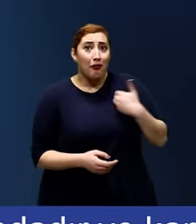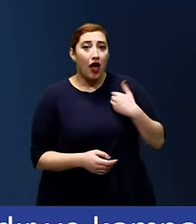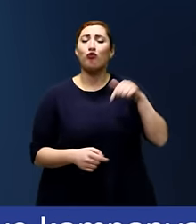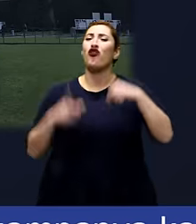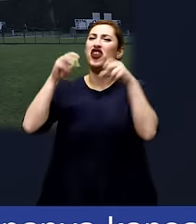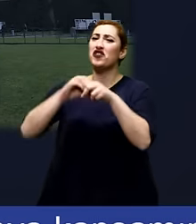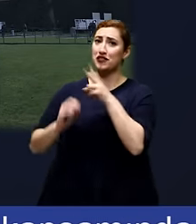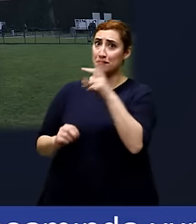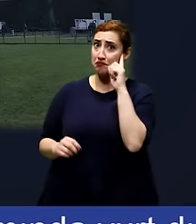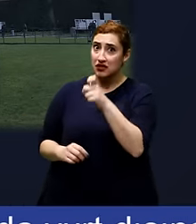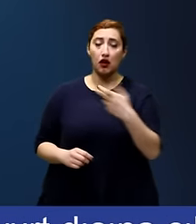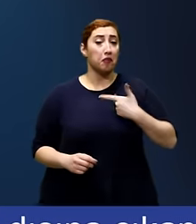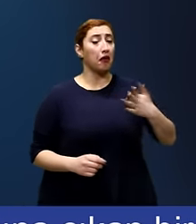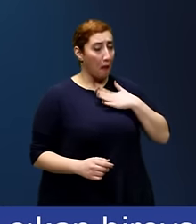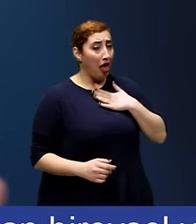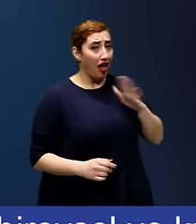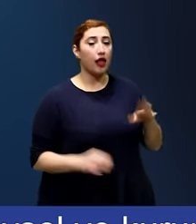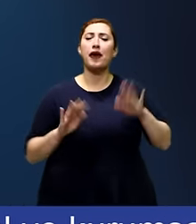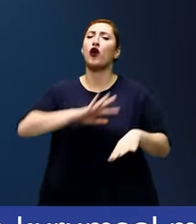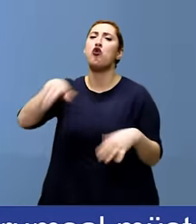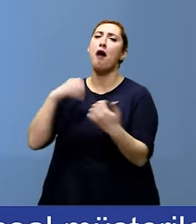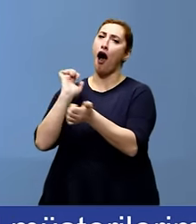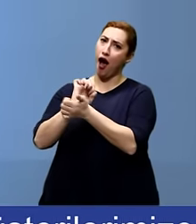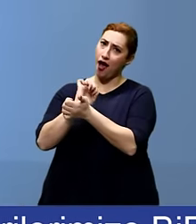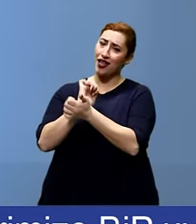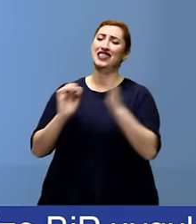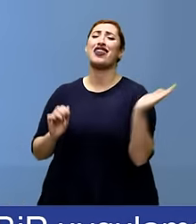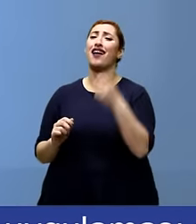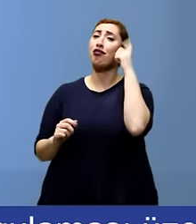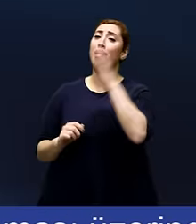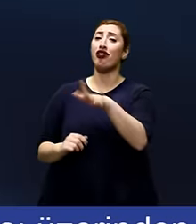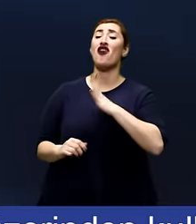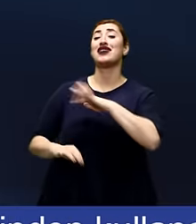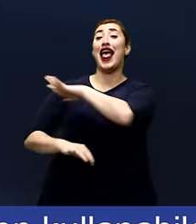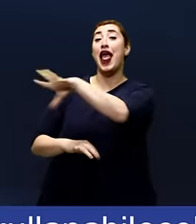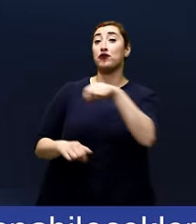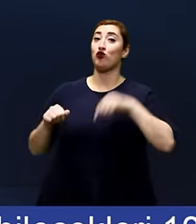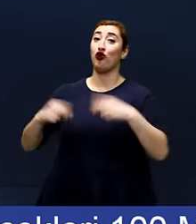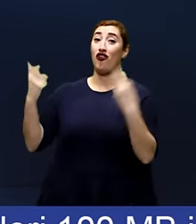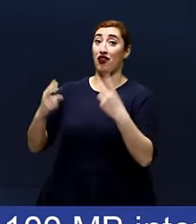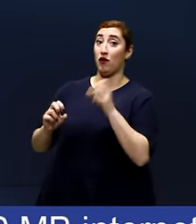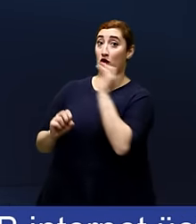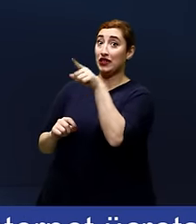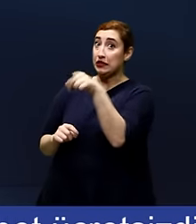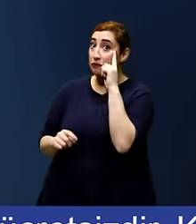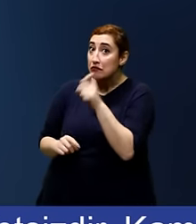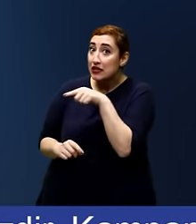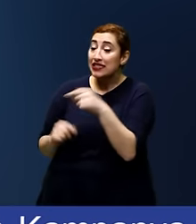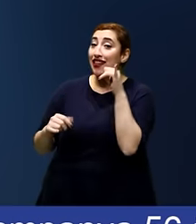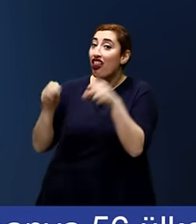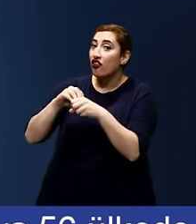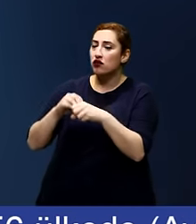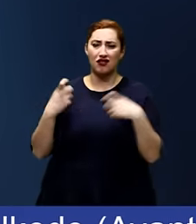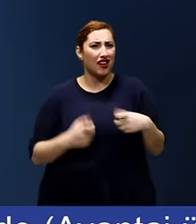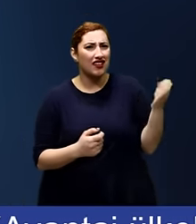Aa ben! Bu fotoğraftaki siz misiniz? Benim ben! Peki tüm sülalenize, ne kadar tanıdık varsa hepsine bunu mesajla siz mi gönderdiniz